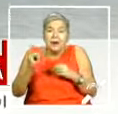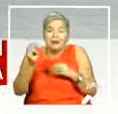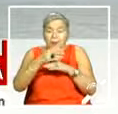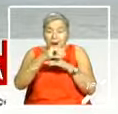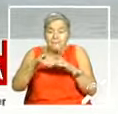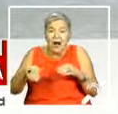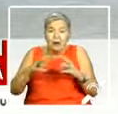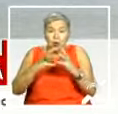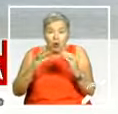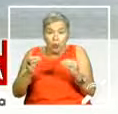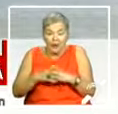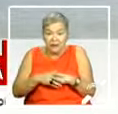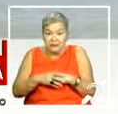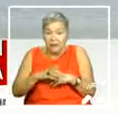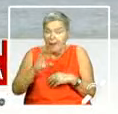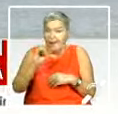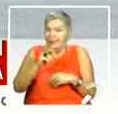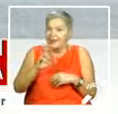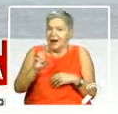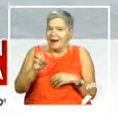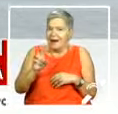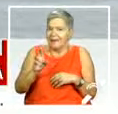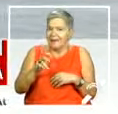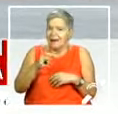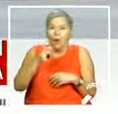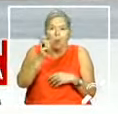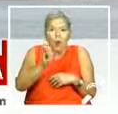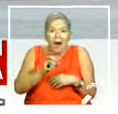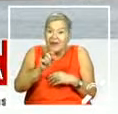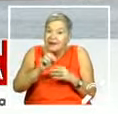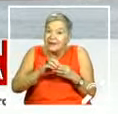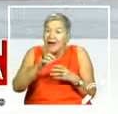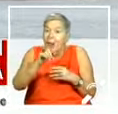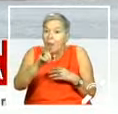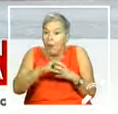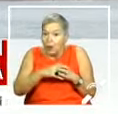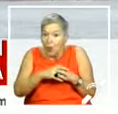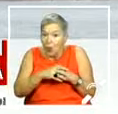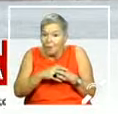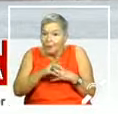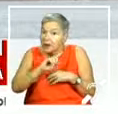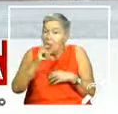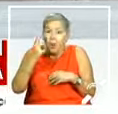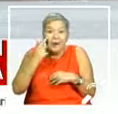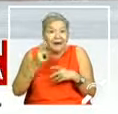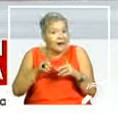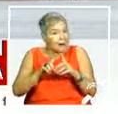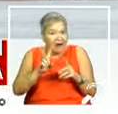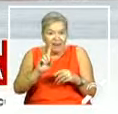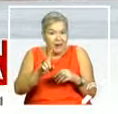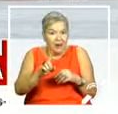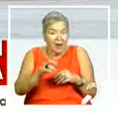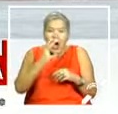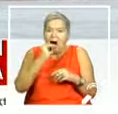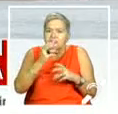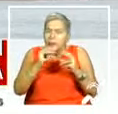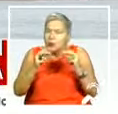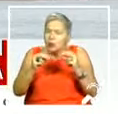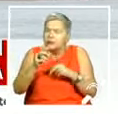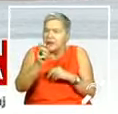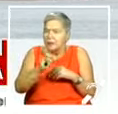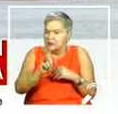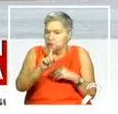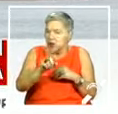românesc. Nu de aceeași părere sunt însă localnicii de aici, din Plaurul Cristi. Am vorbit mai devreme cu mai mulți dintre ei